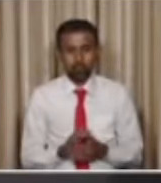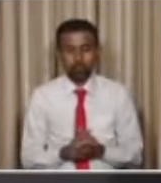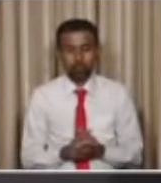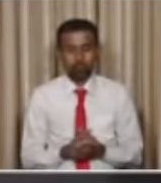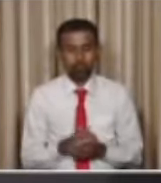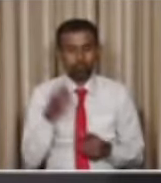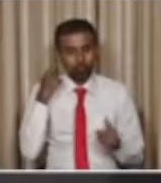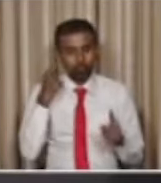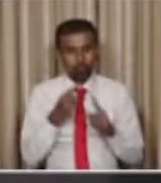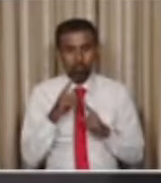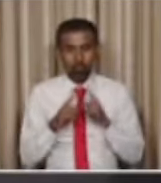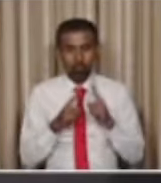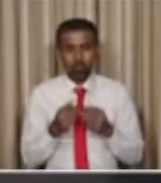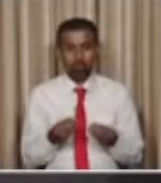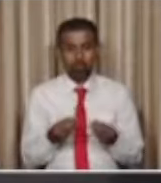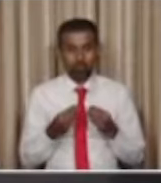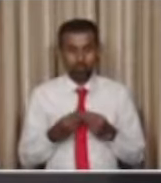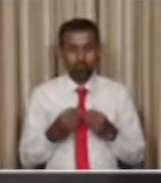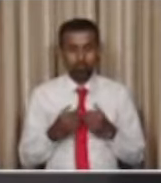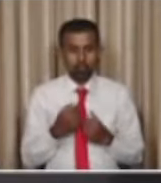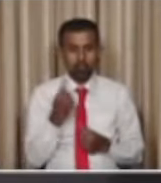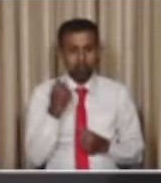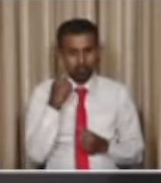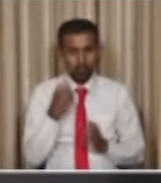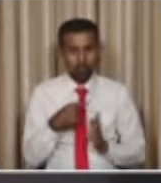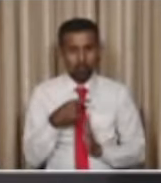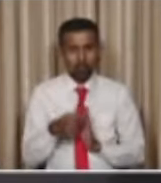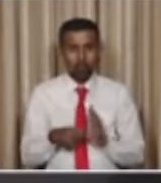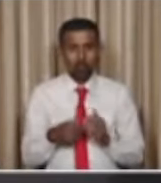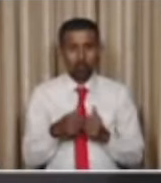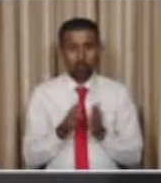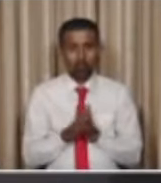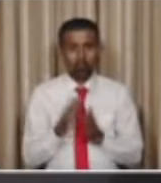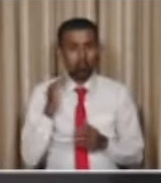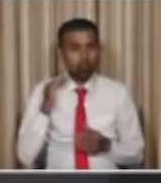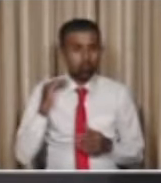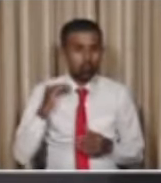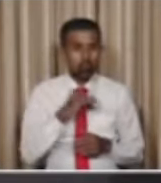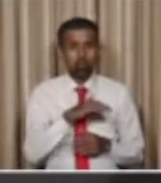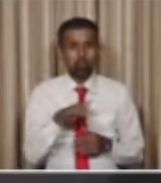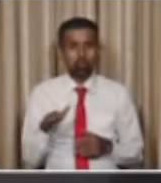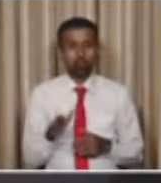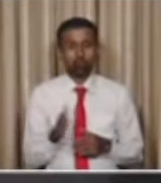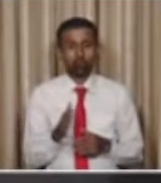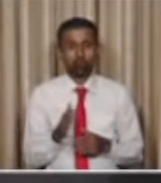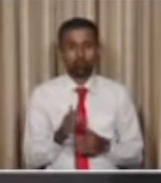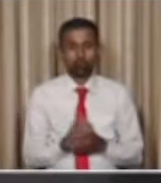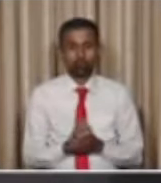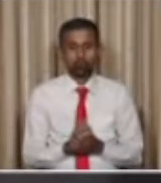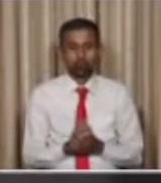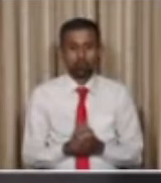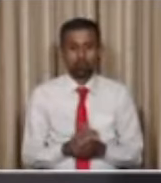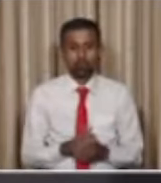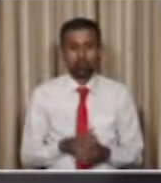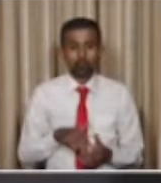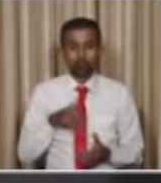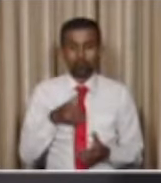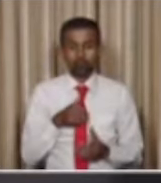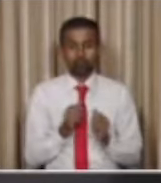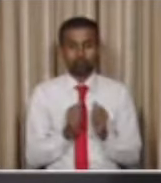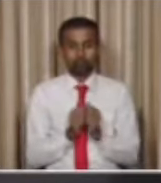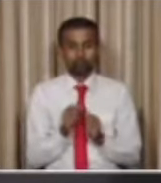ಮೇಗ್ಯಾನ ಕಥಾಕರಾನ ಲೆಬೀಮ ಮಂಹಿತನವ ರಟೆ ಸಮಸ್ತ ಜನತಾವ ವೆನುವೇನ್ ಏಟ ಮೂಲಿಕತ್ವೇ ಗತ್ತ